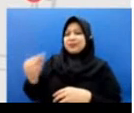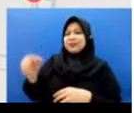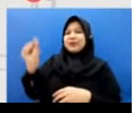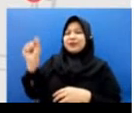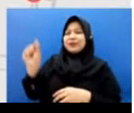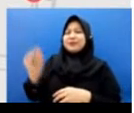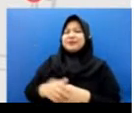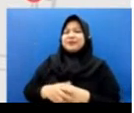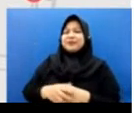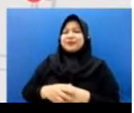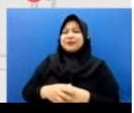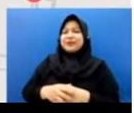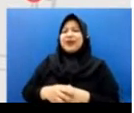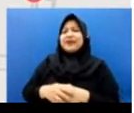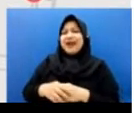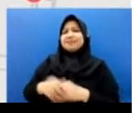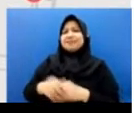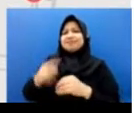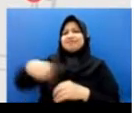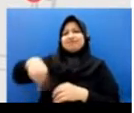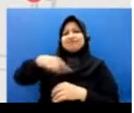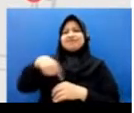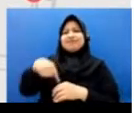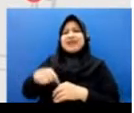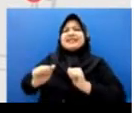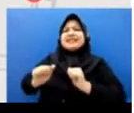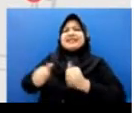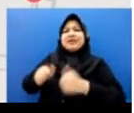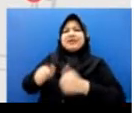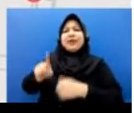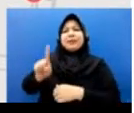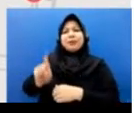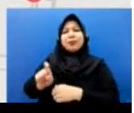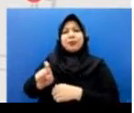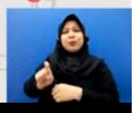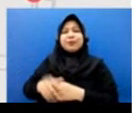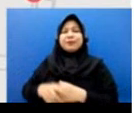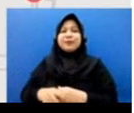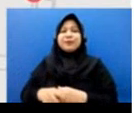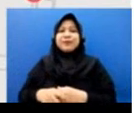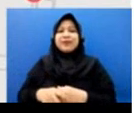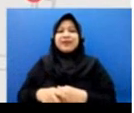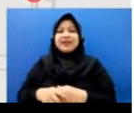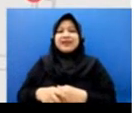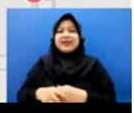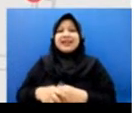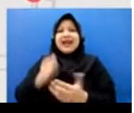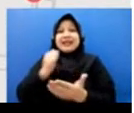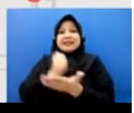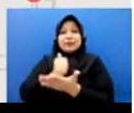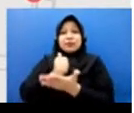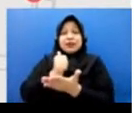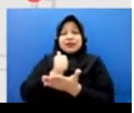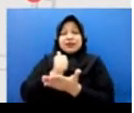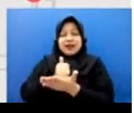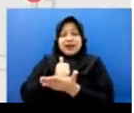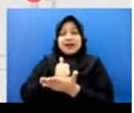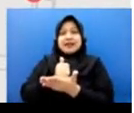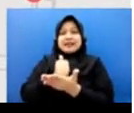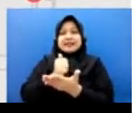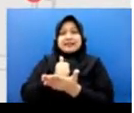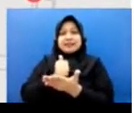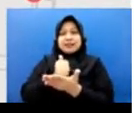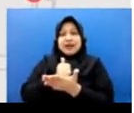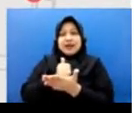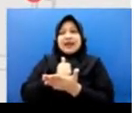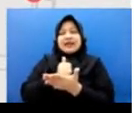perlu persiapan untuk melakukan itu. Semua kan sebetulnya tertuang dalam lesson plan ya, dalam